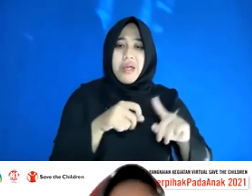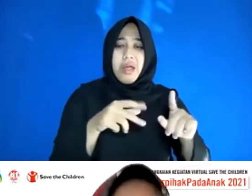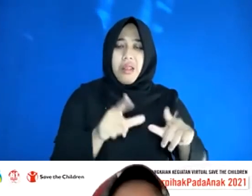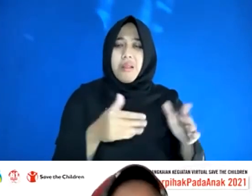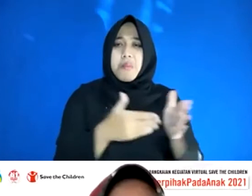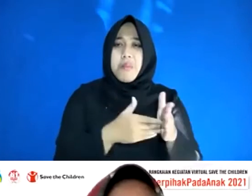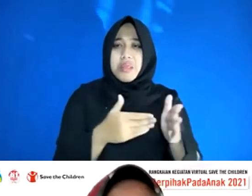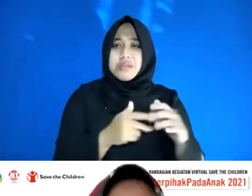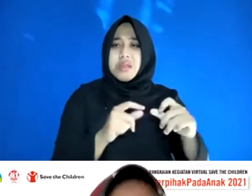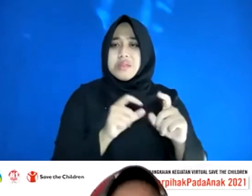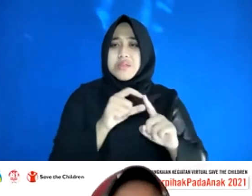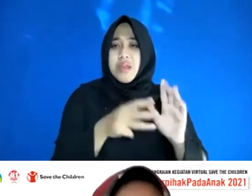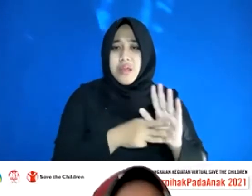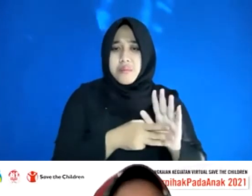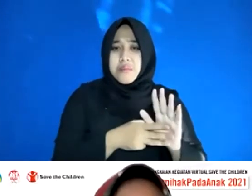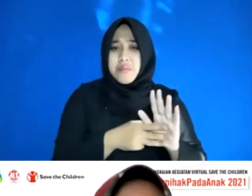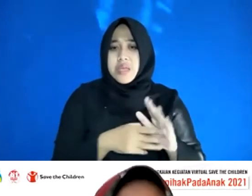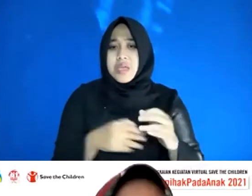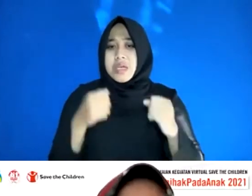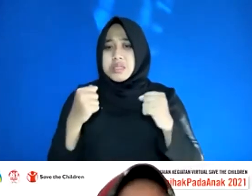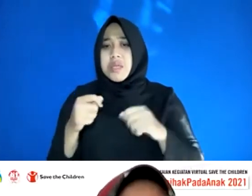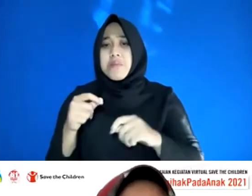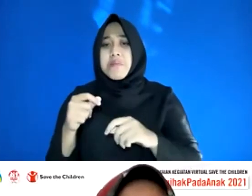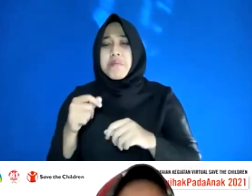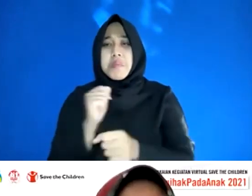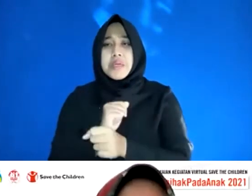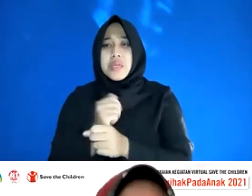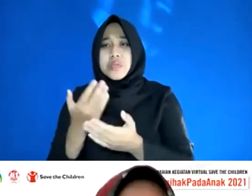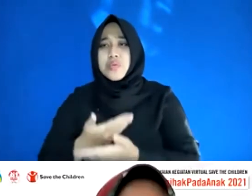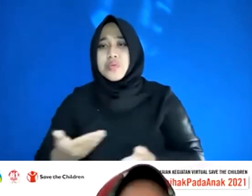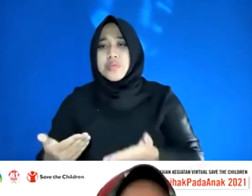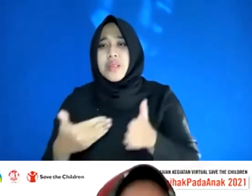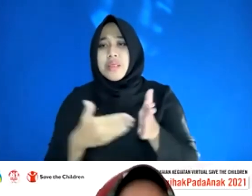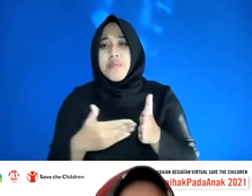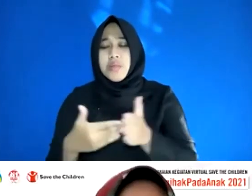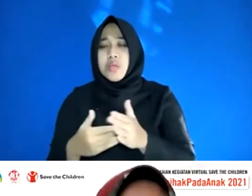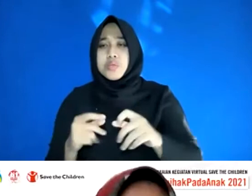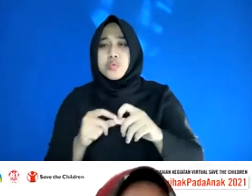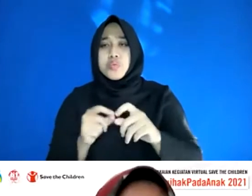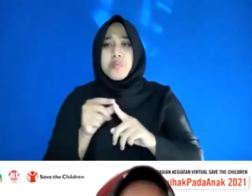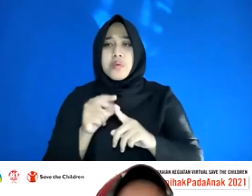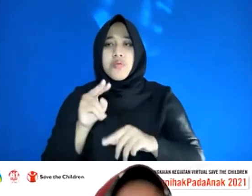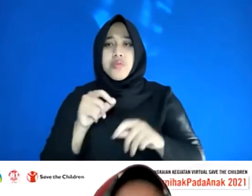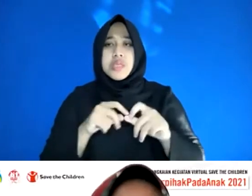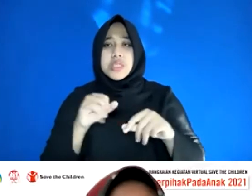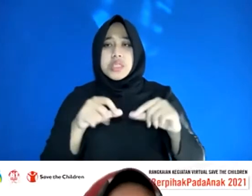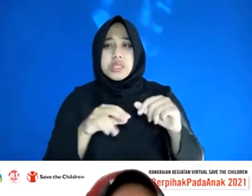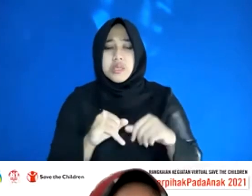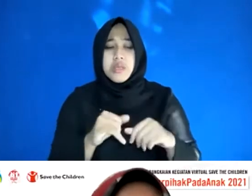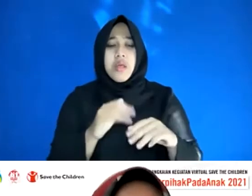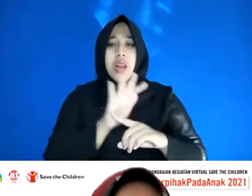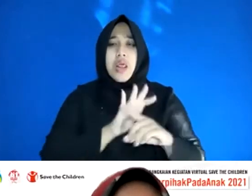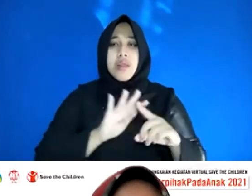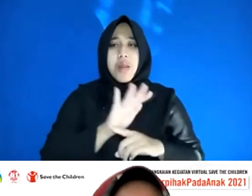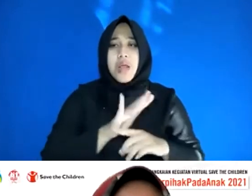yang lulusan Kesos atau Peksos itu terbatas, jadi supervisornya boleh dari latar belakang di luar Peksos